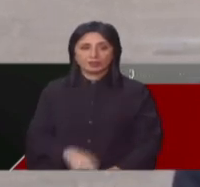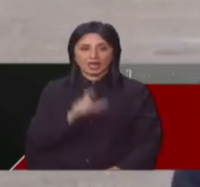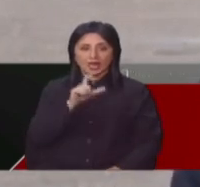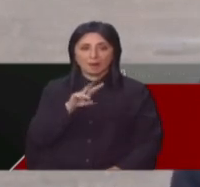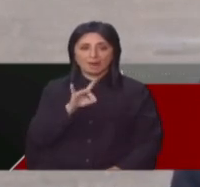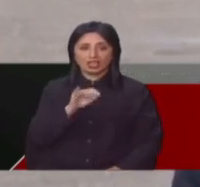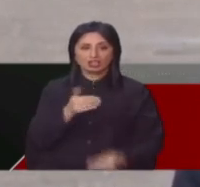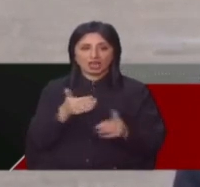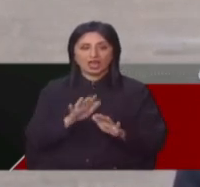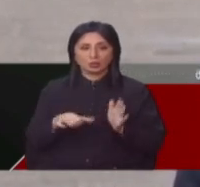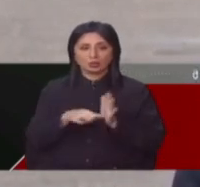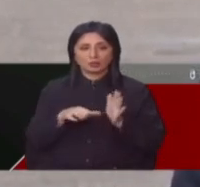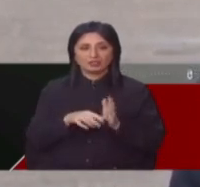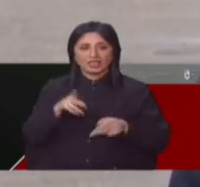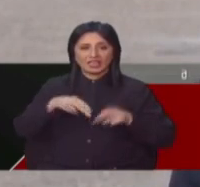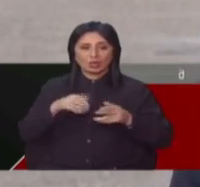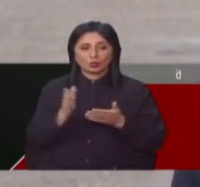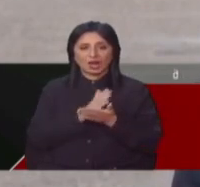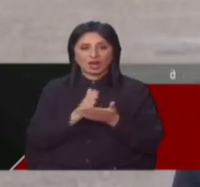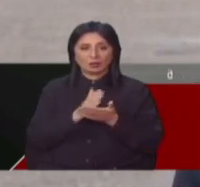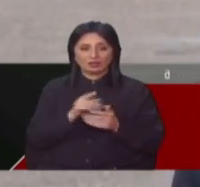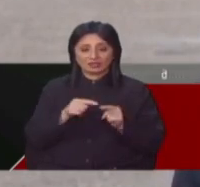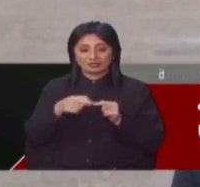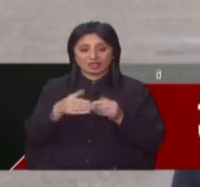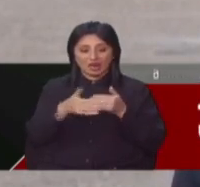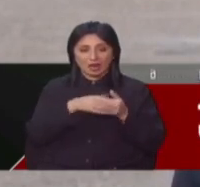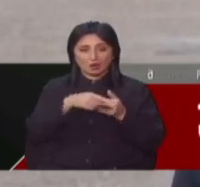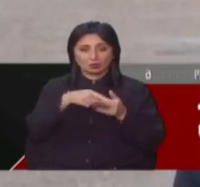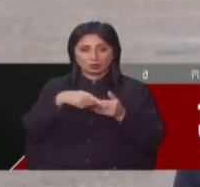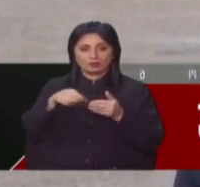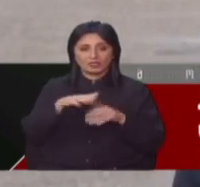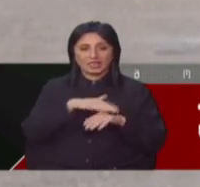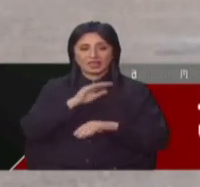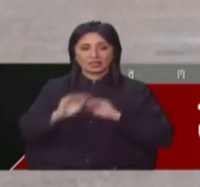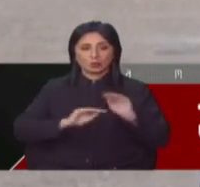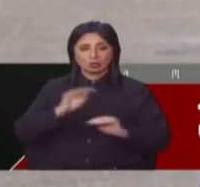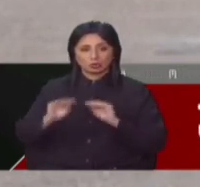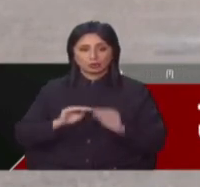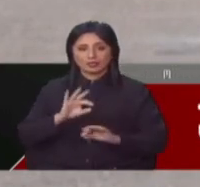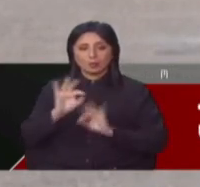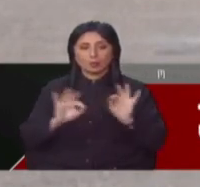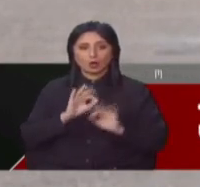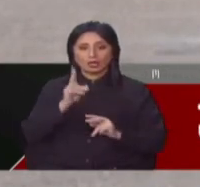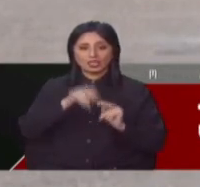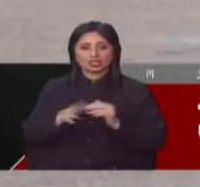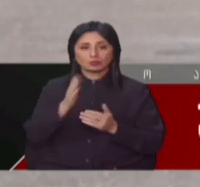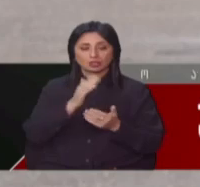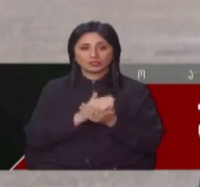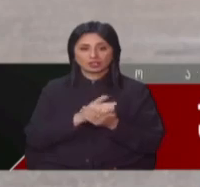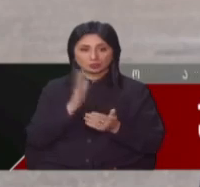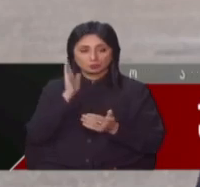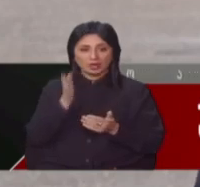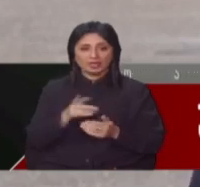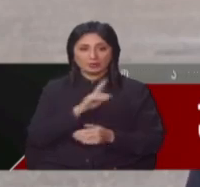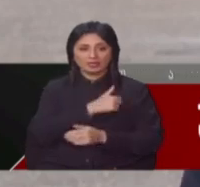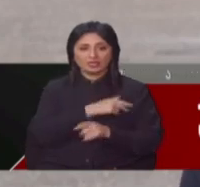ემერჯენსის გადაუდებელი დახმარების ქირურგიული განყოფილების და მიმდებარე ტერიტორიის კეთილმოწყობა. არისული პროექტის დასრულების შემდეგ დაწესებულებას